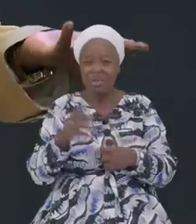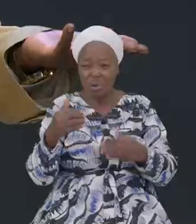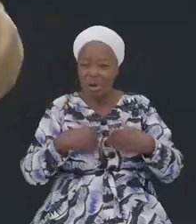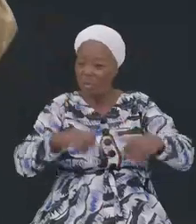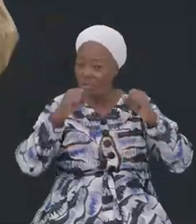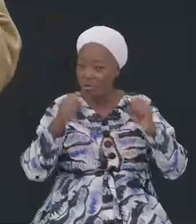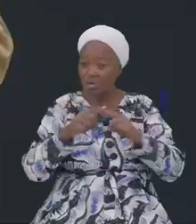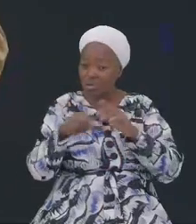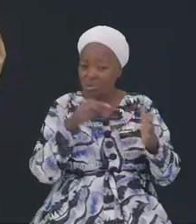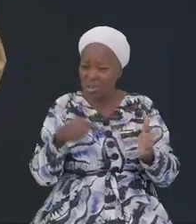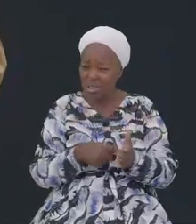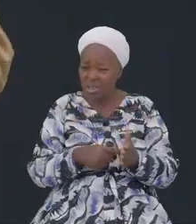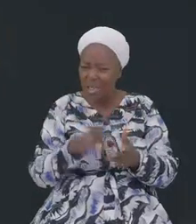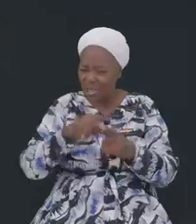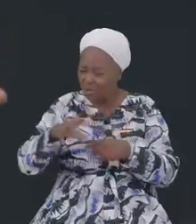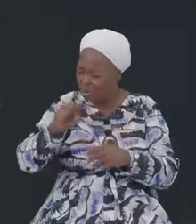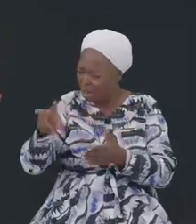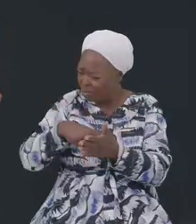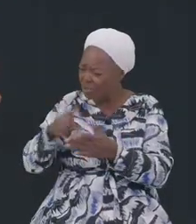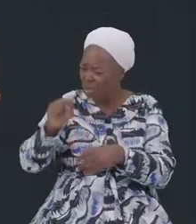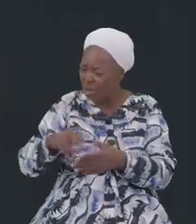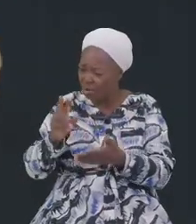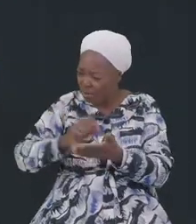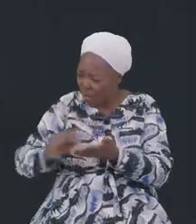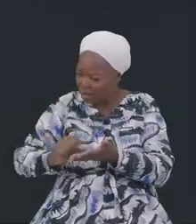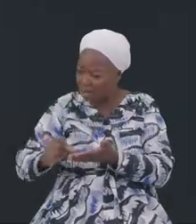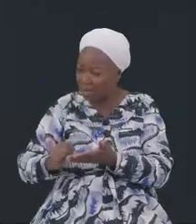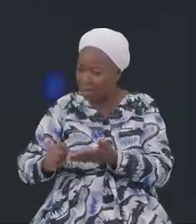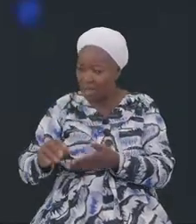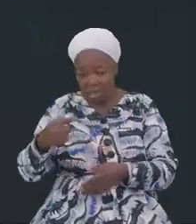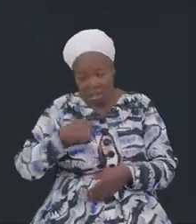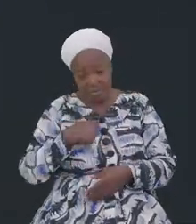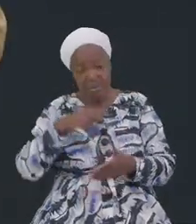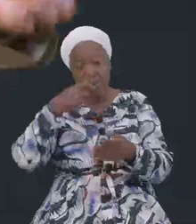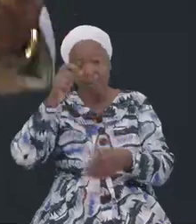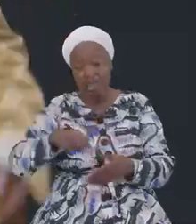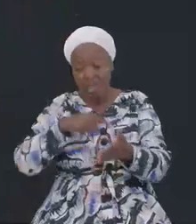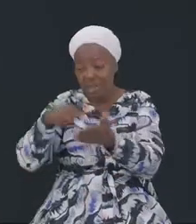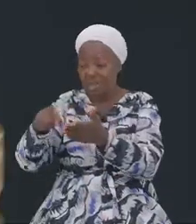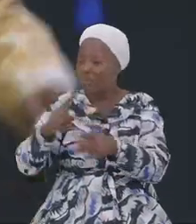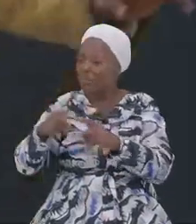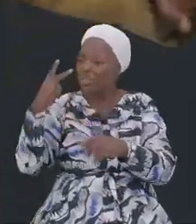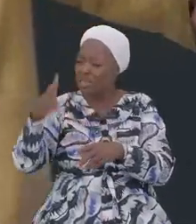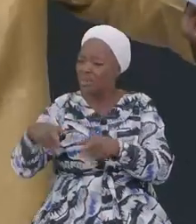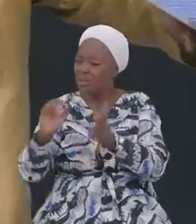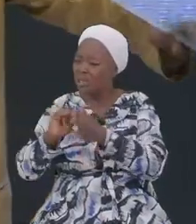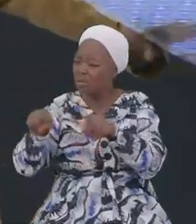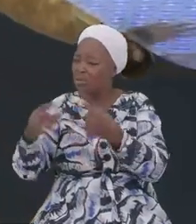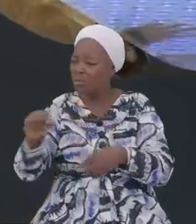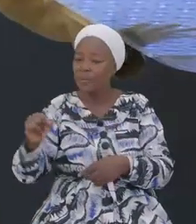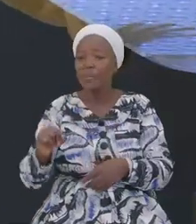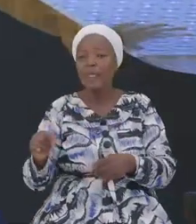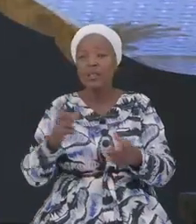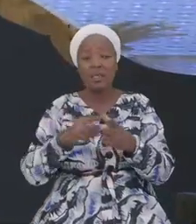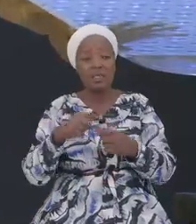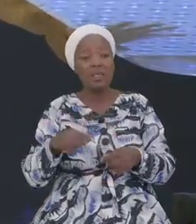et tu as la force pour le faire, et tu peux lire, tu peux écrire, et je t'ai ordonné cela. Regarde la direction que tu as